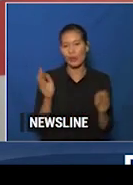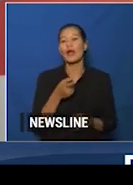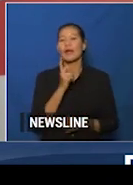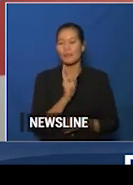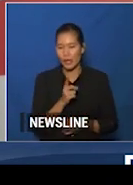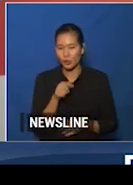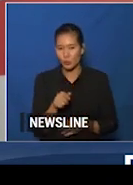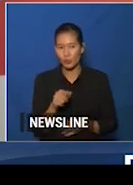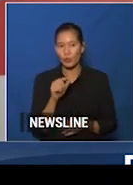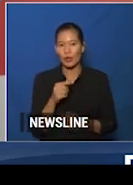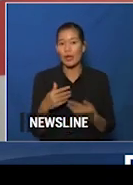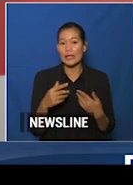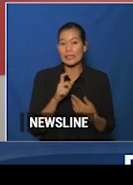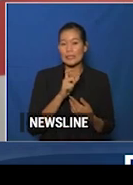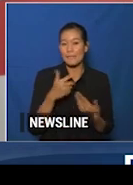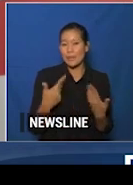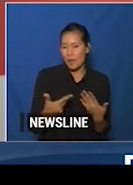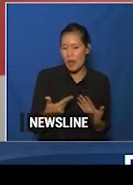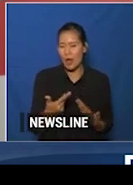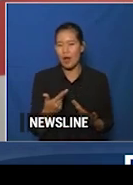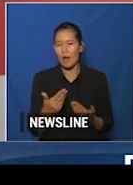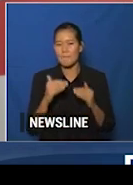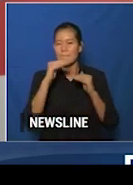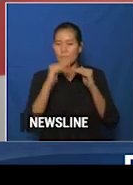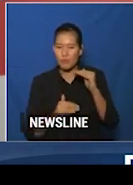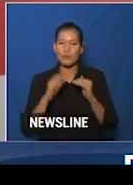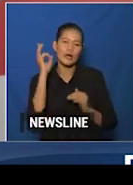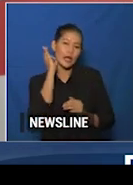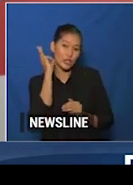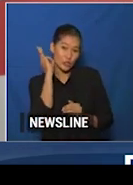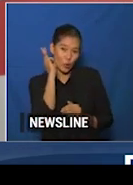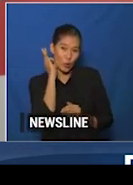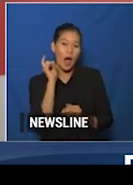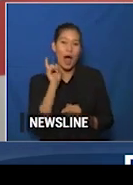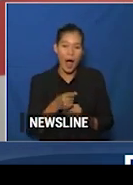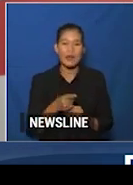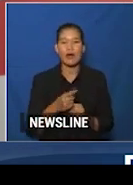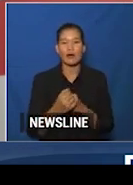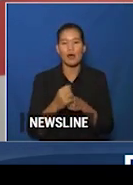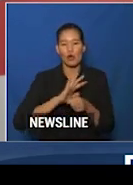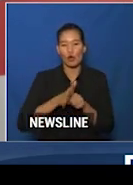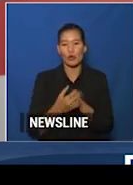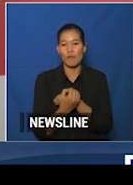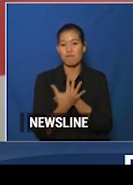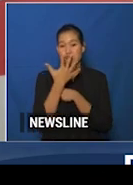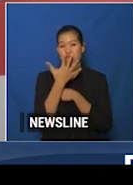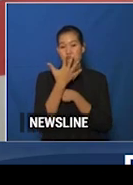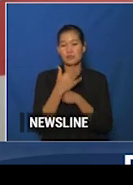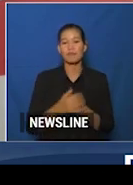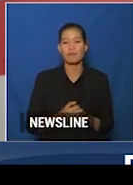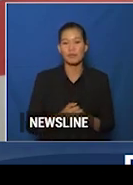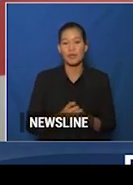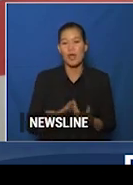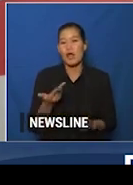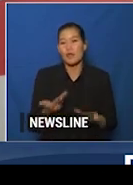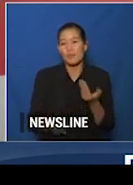kaitan untuk mengurangi kemungkinan munculnya kasus positif di tengah masyarakat yang berpotensi